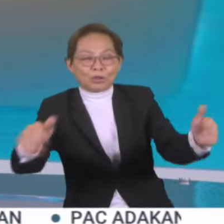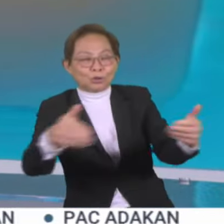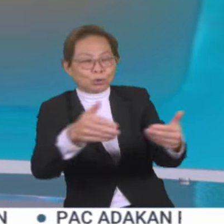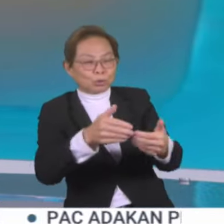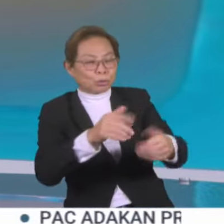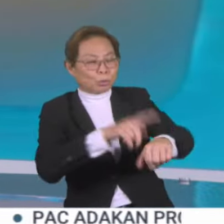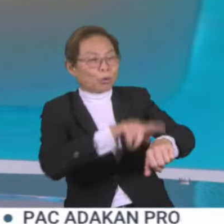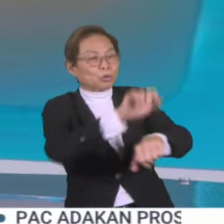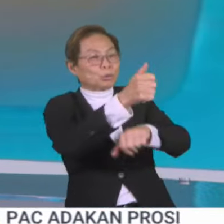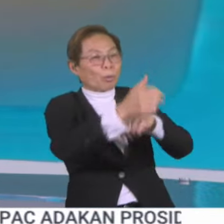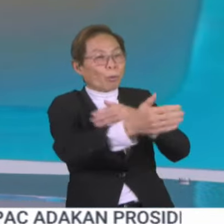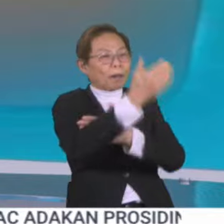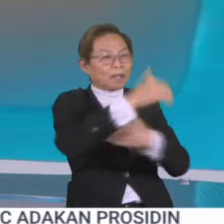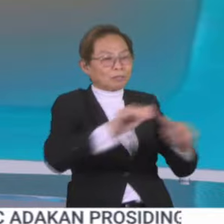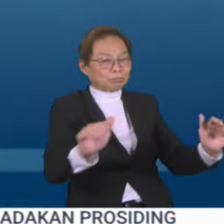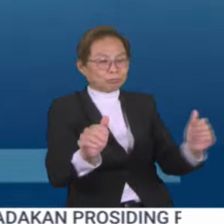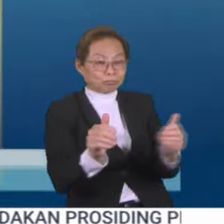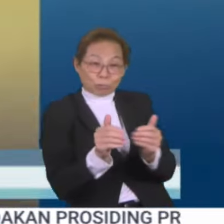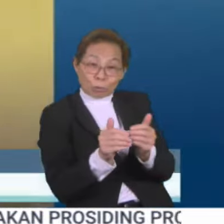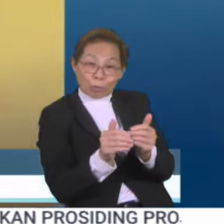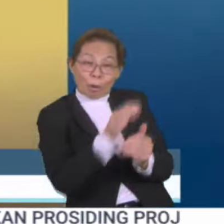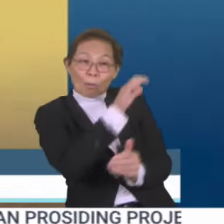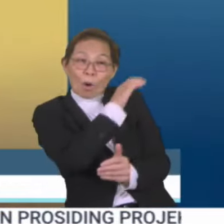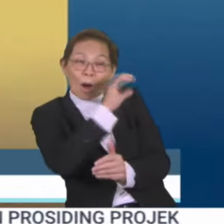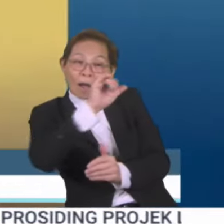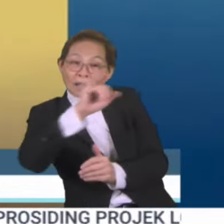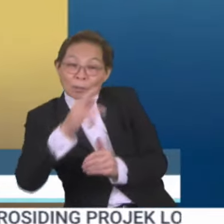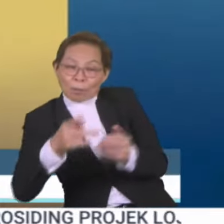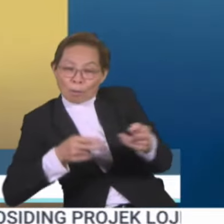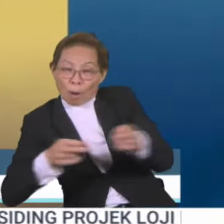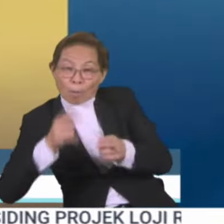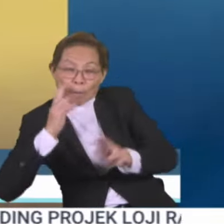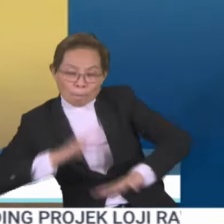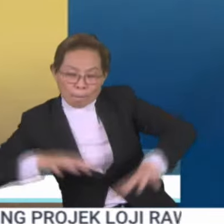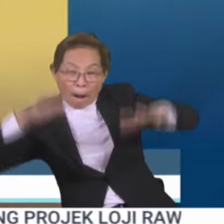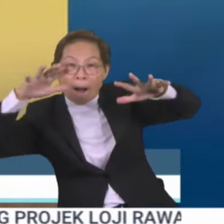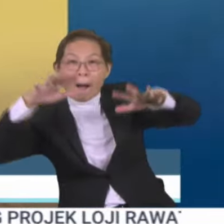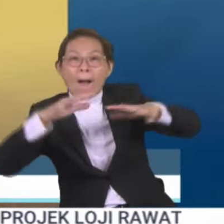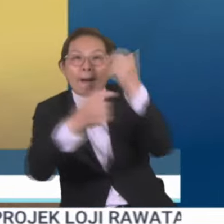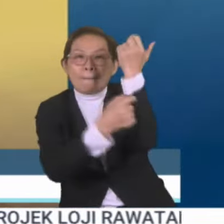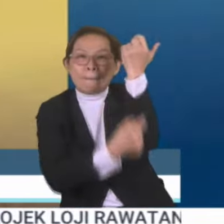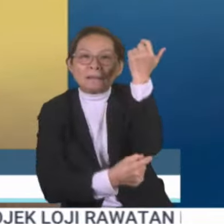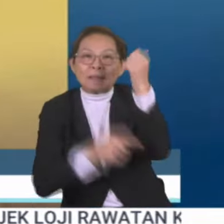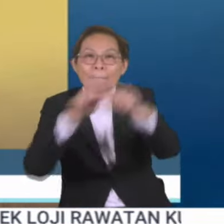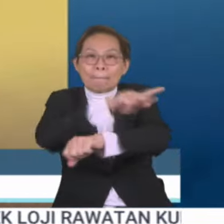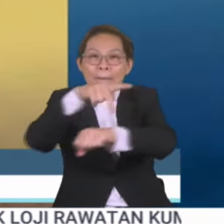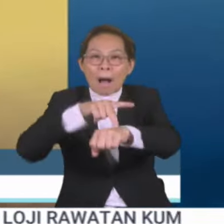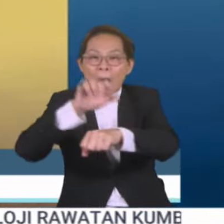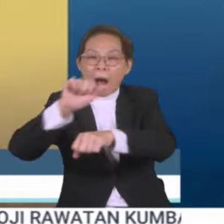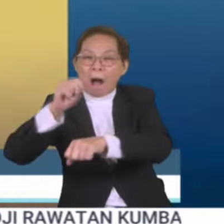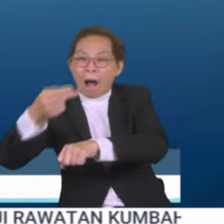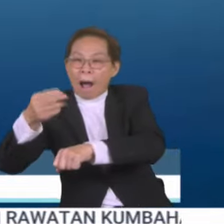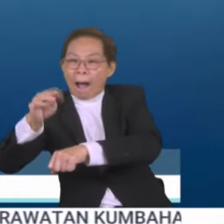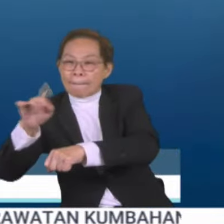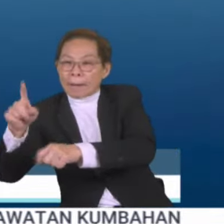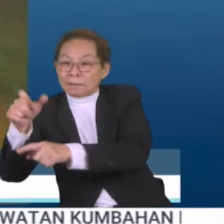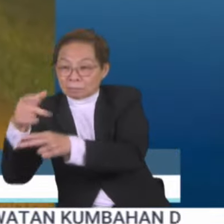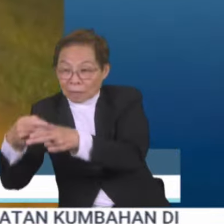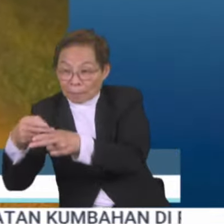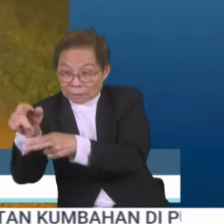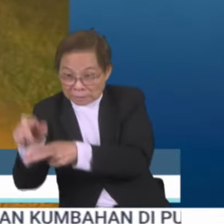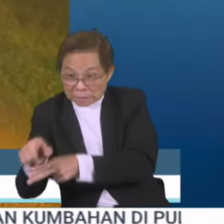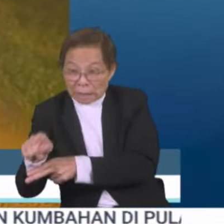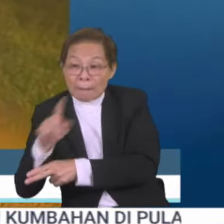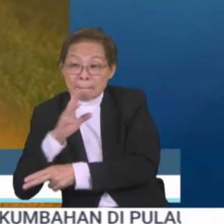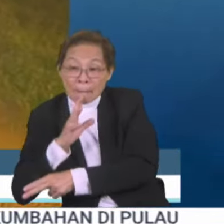pada pukul 10 pagi tadi. Pengurusi Jawatan Kuasa Pengurusan Bencana Daerah Batang Padang, Ahmad Radwadin Ahmad Syokori